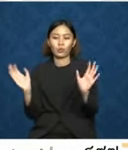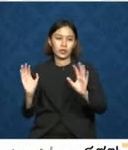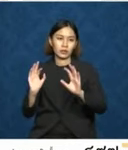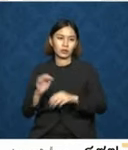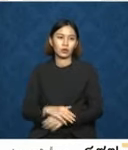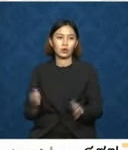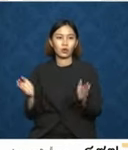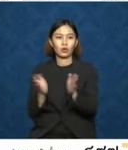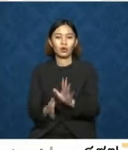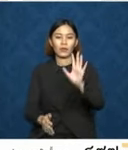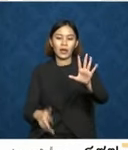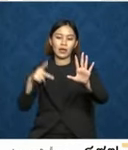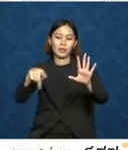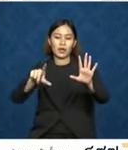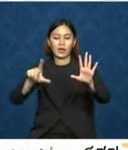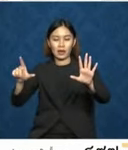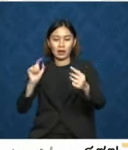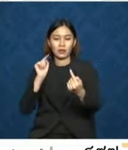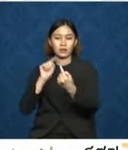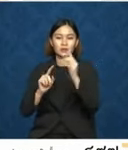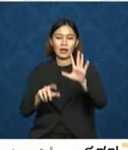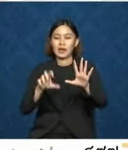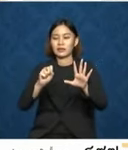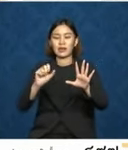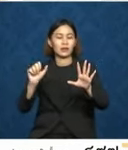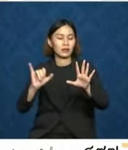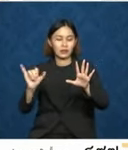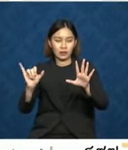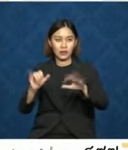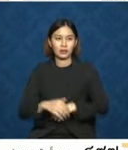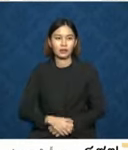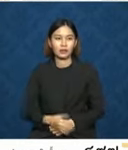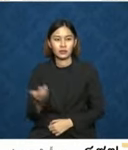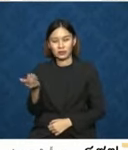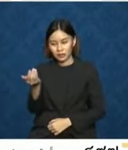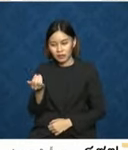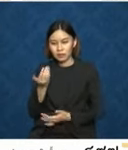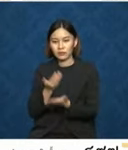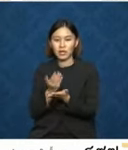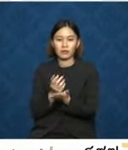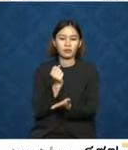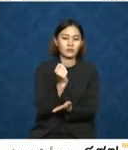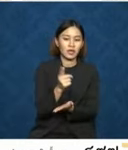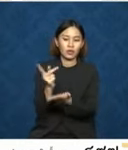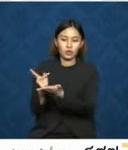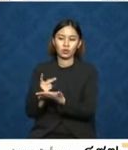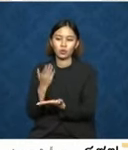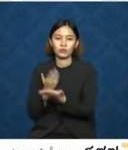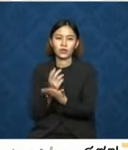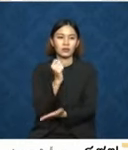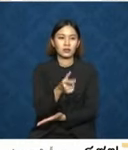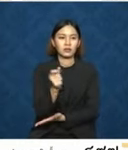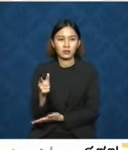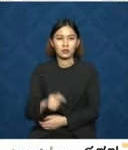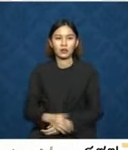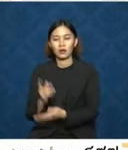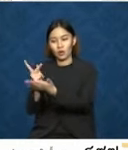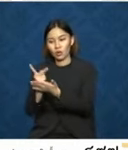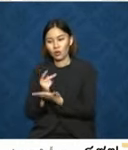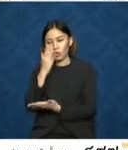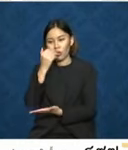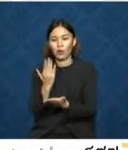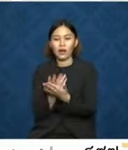แค่ 5,000กว่าล้านครับไม่ถึง 500,000ล้านที่จะซื้อที่จะยืมมาแจกจะกู้มาแจกเฉยๆกู้มาเพื่อ